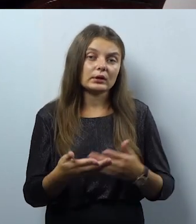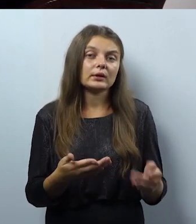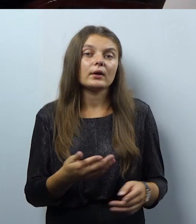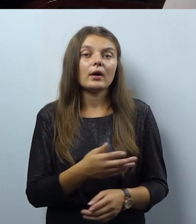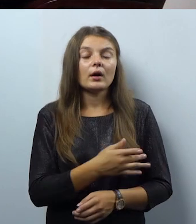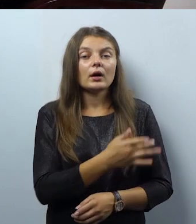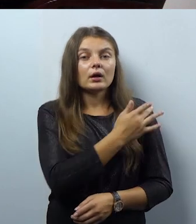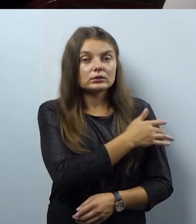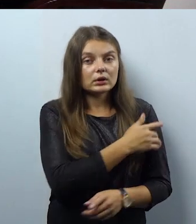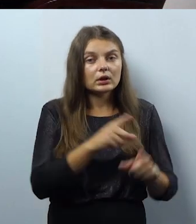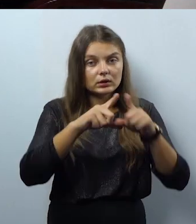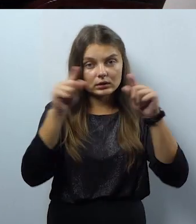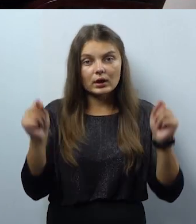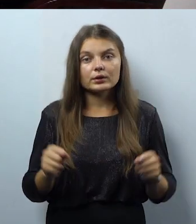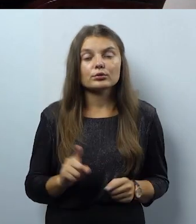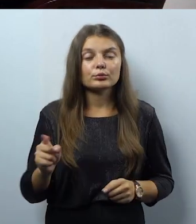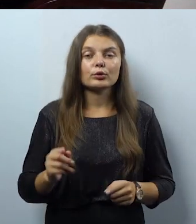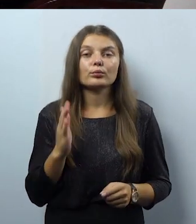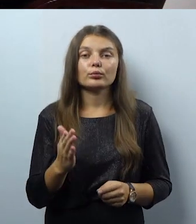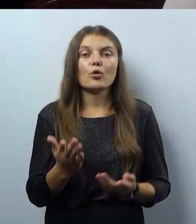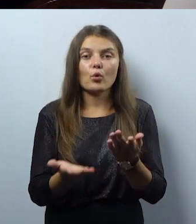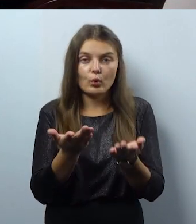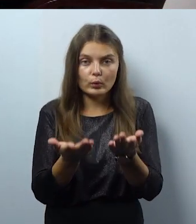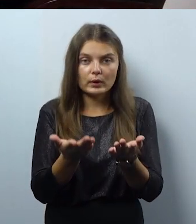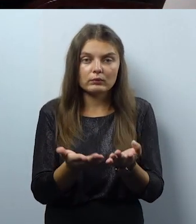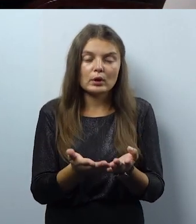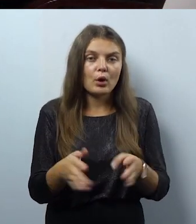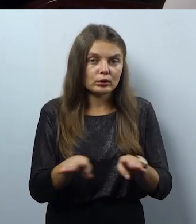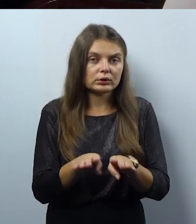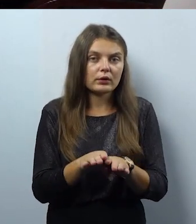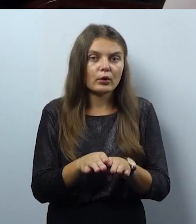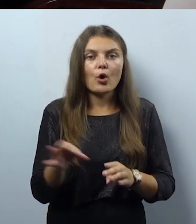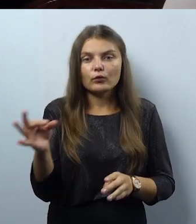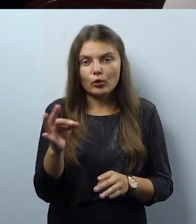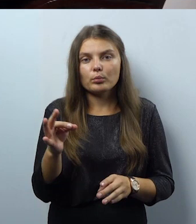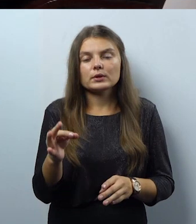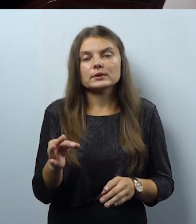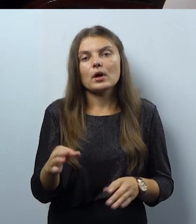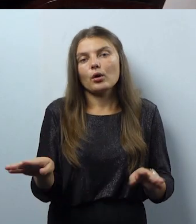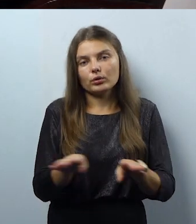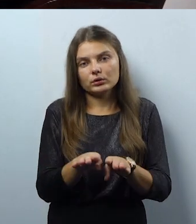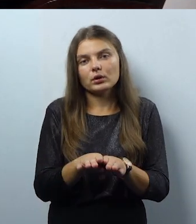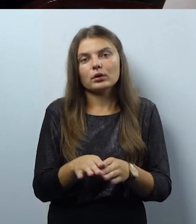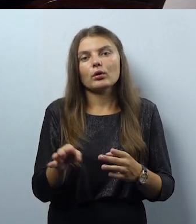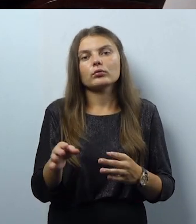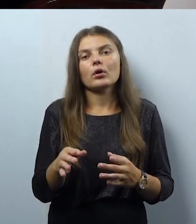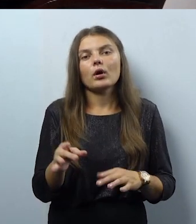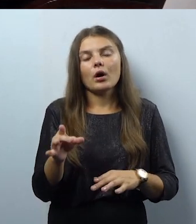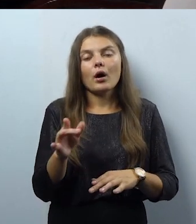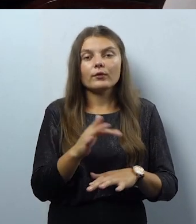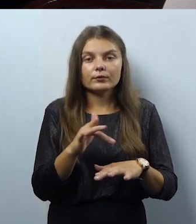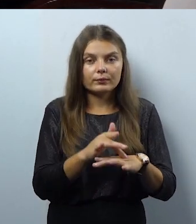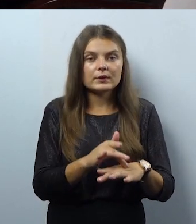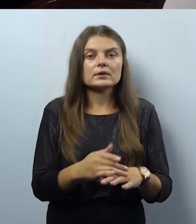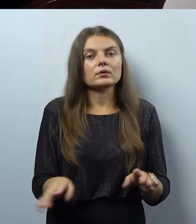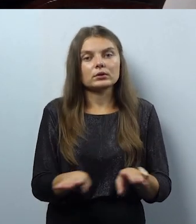що вони мають відповідати певному рівню діагностичного обладнання і фахівців. Ну і очевидно, якась співпраця з великим